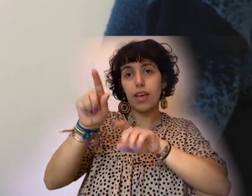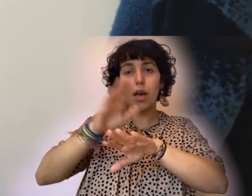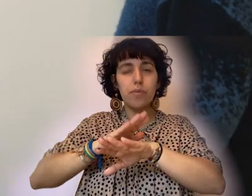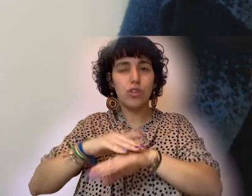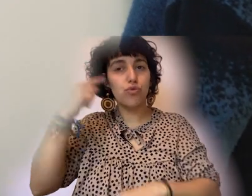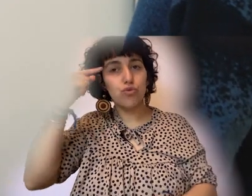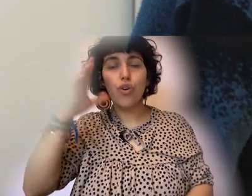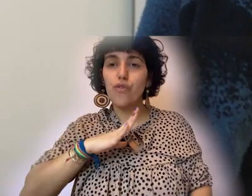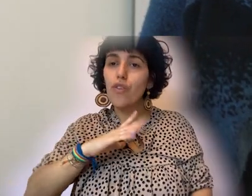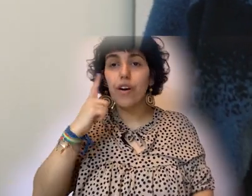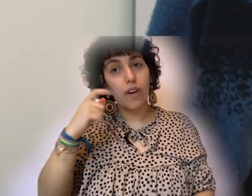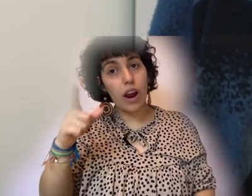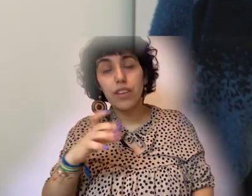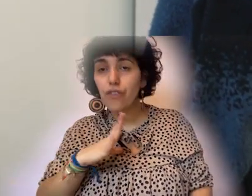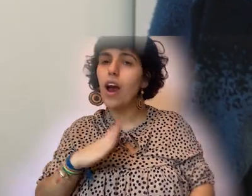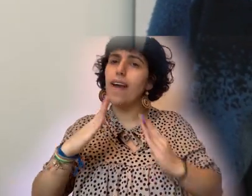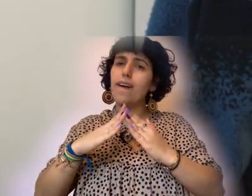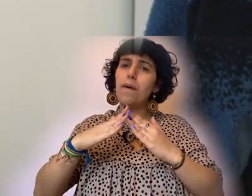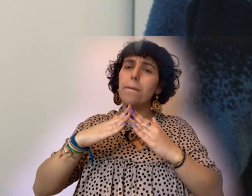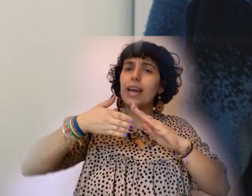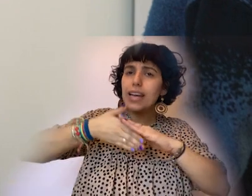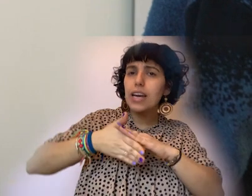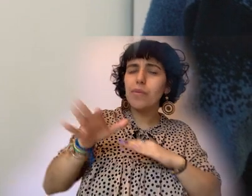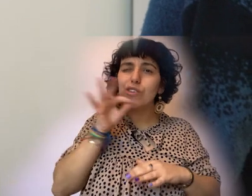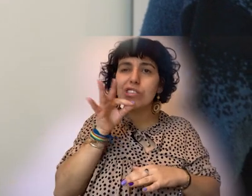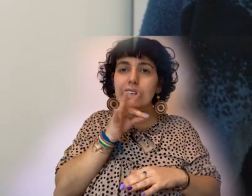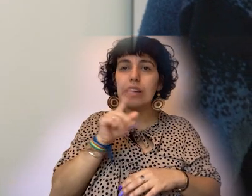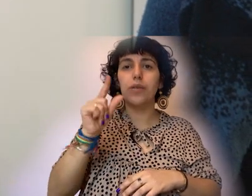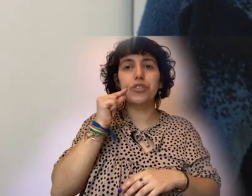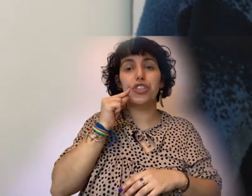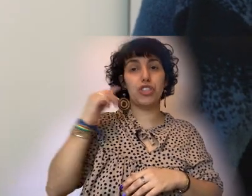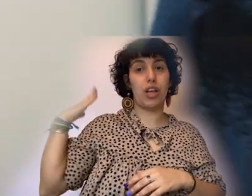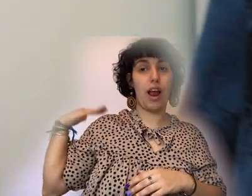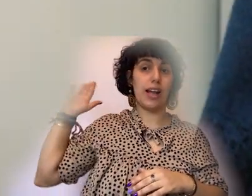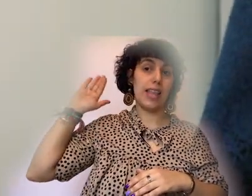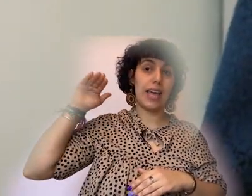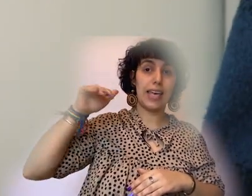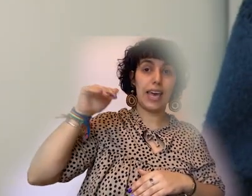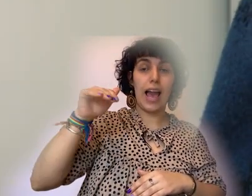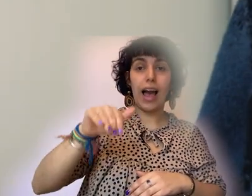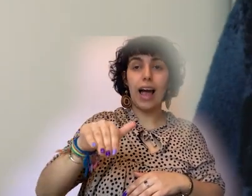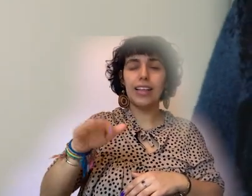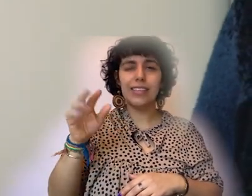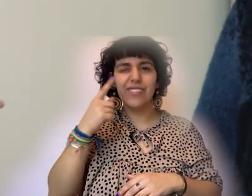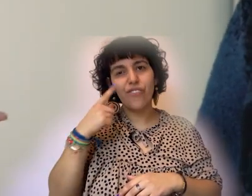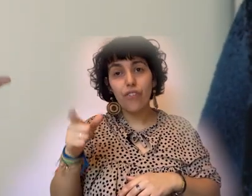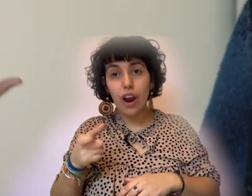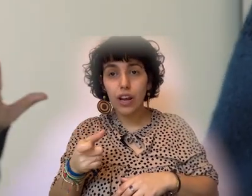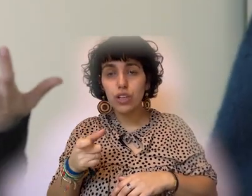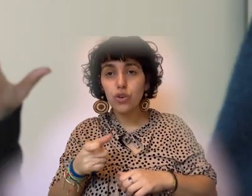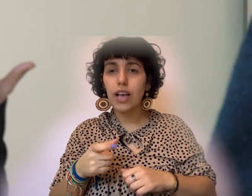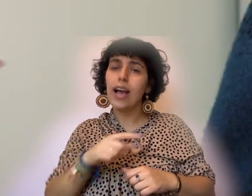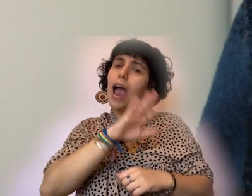Herkesin kendince bir savunma tekniği vardır hani görürüz ya da duyarız evimizden işte kimse evde yalnızdır Kapı çaldı